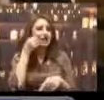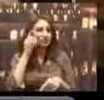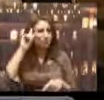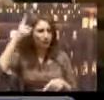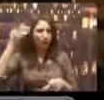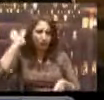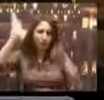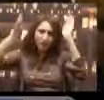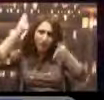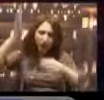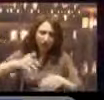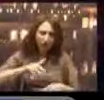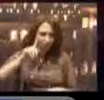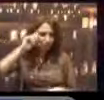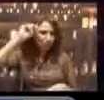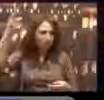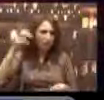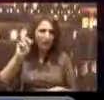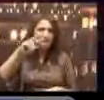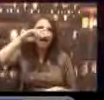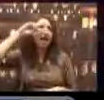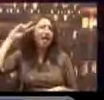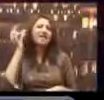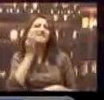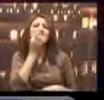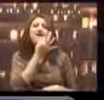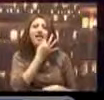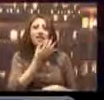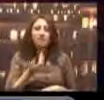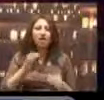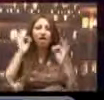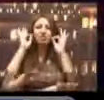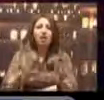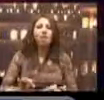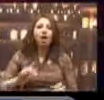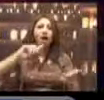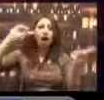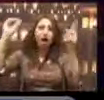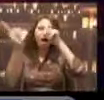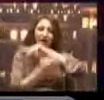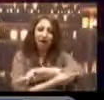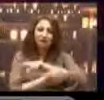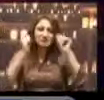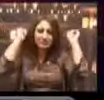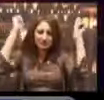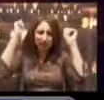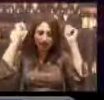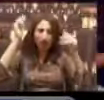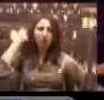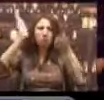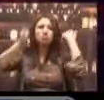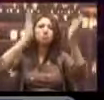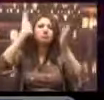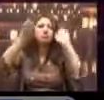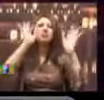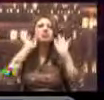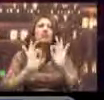ده انا شميت مسكتهم بقى بعد الثوره. شفتها؟ لا سبحان الله يعني انا طبعا ما كانش